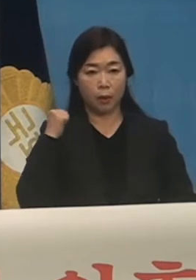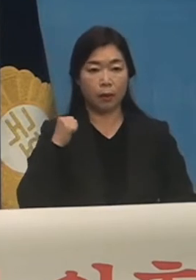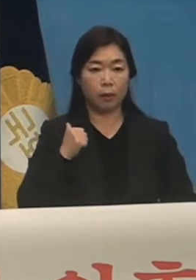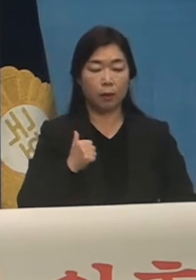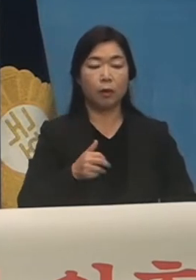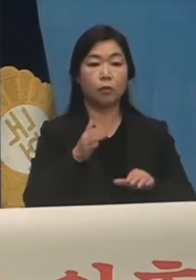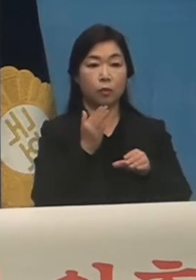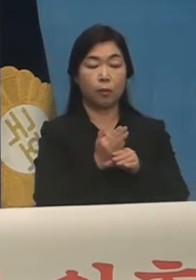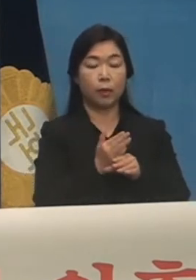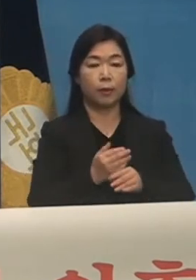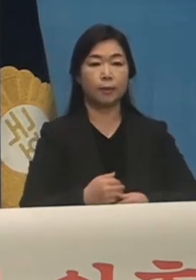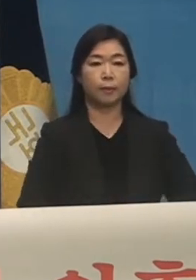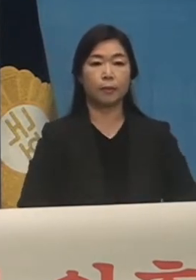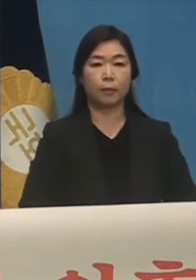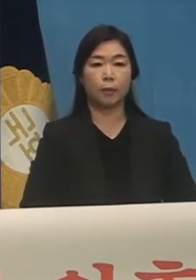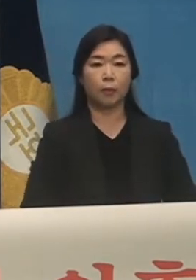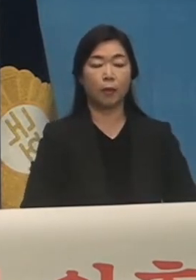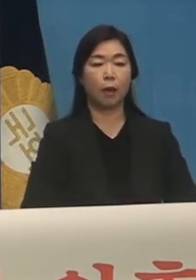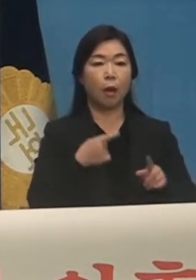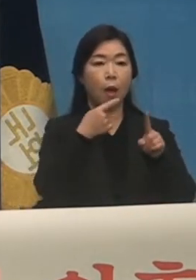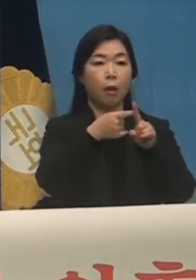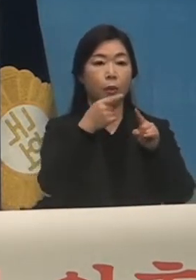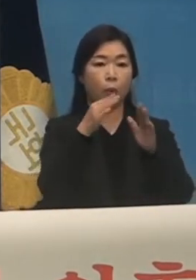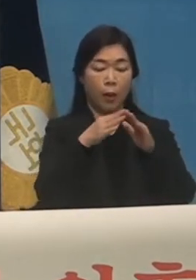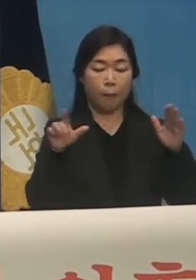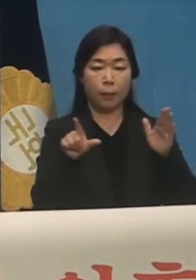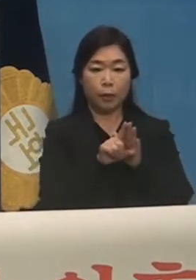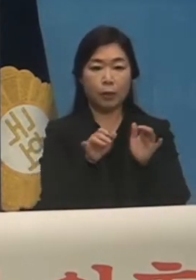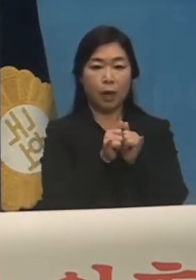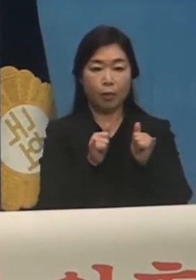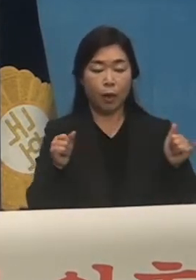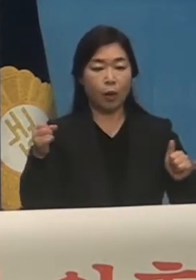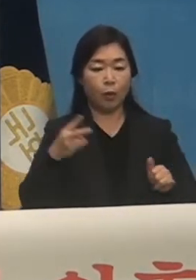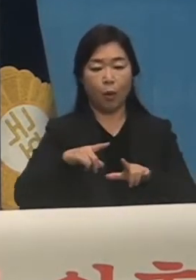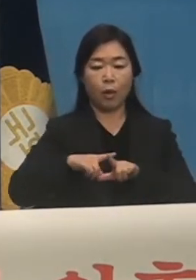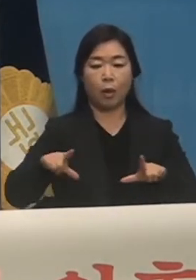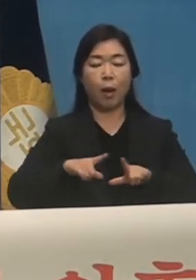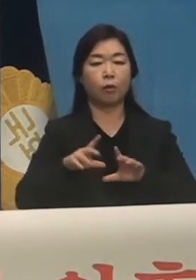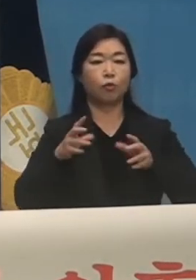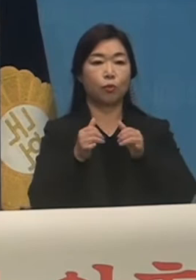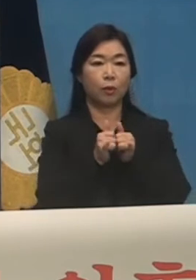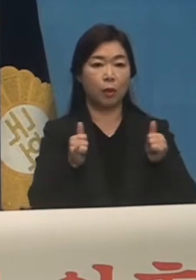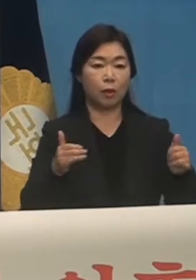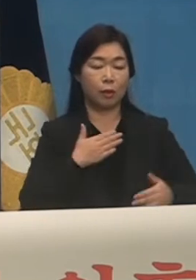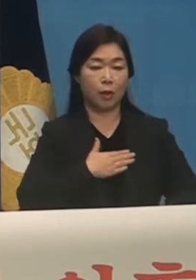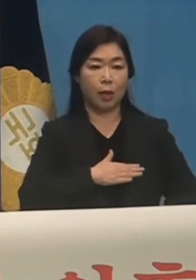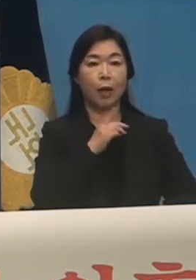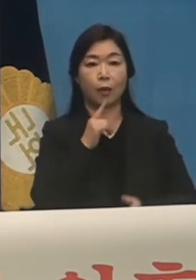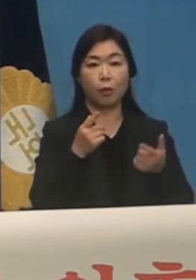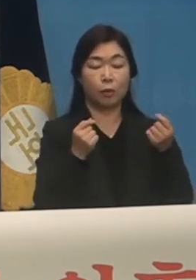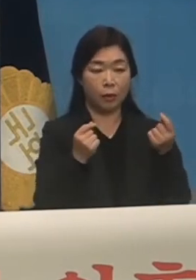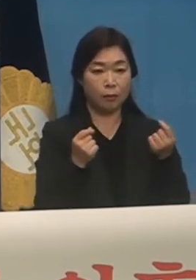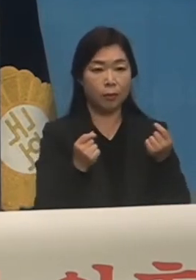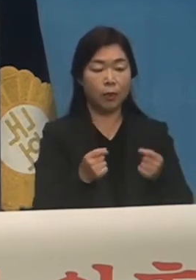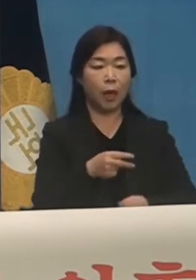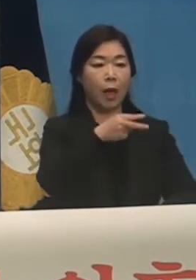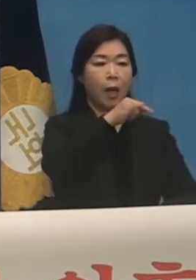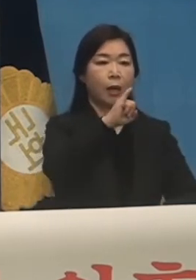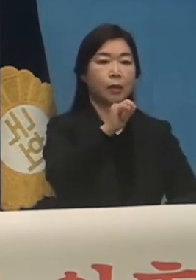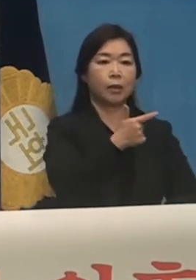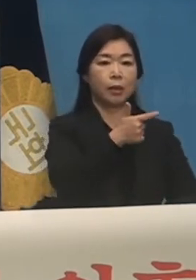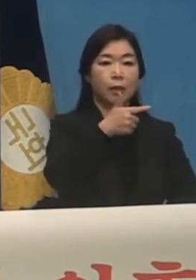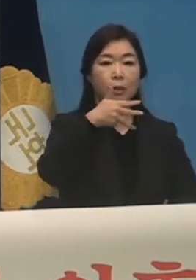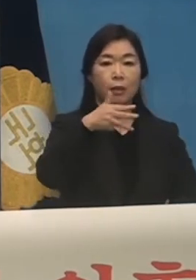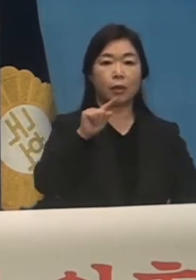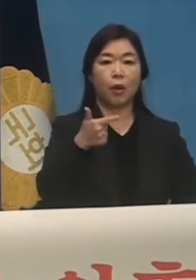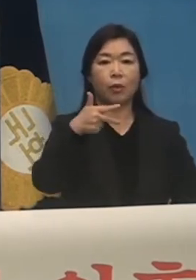금치 못하는 바이다. 교회 신자들은 물론 일반 국민들도 잘 알고 있는 것처럼 신천지는